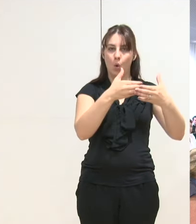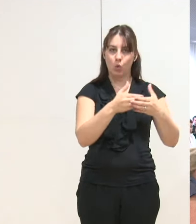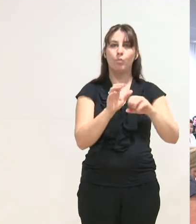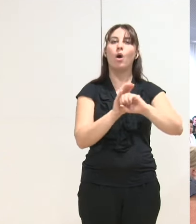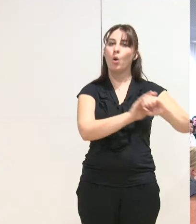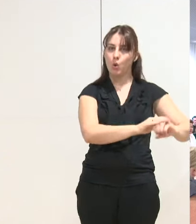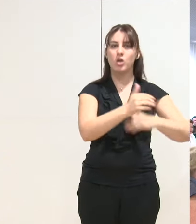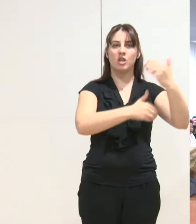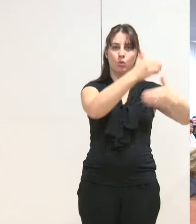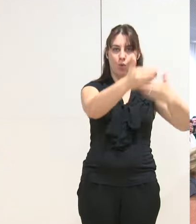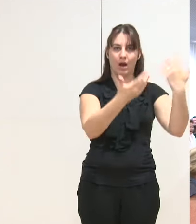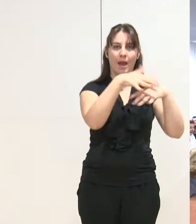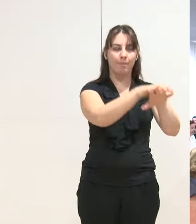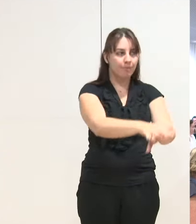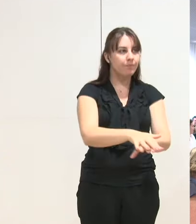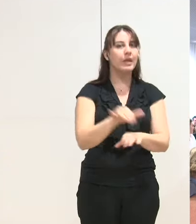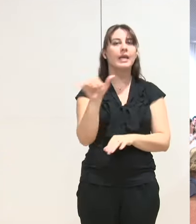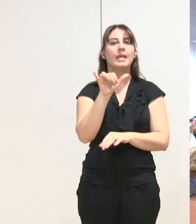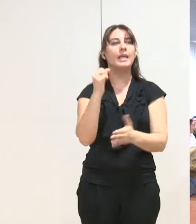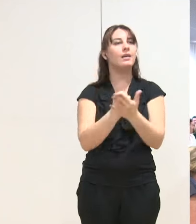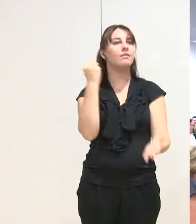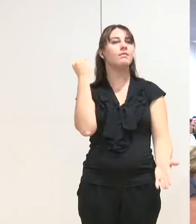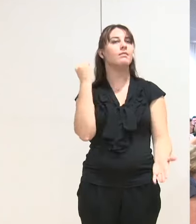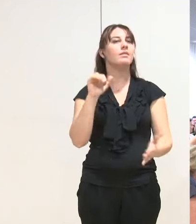gauche et du progrès qui souhaite voter